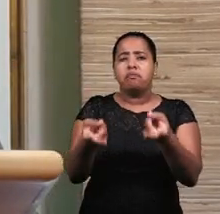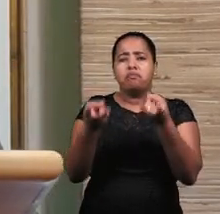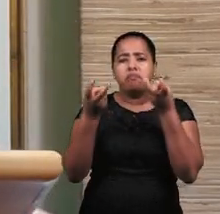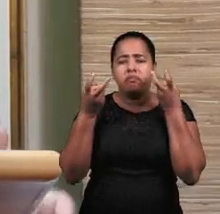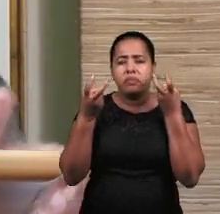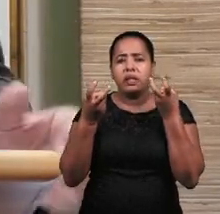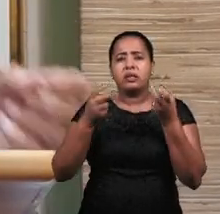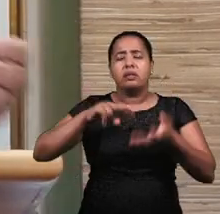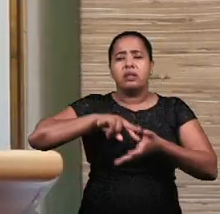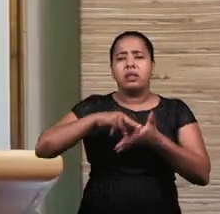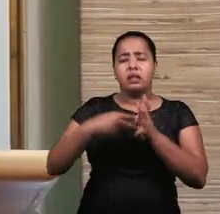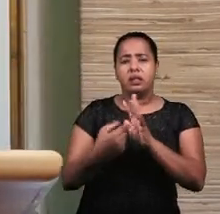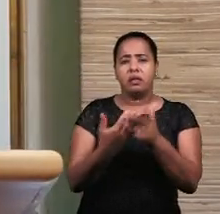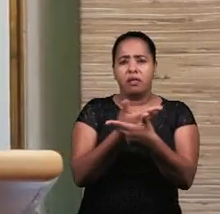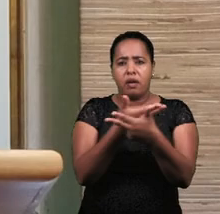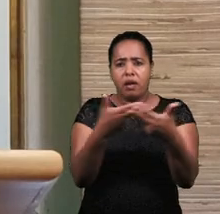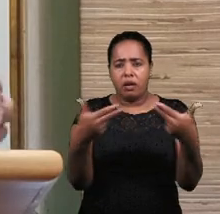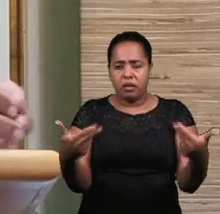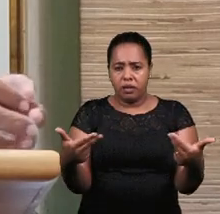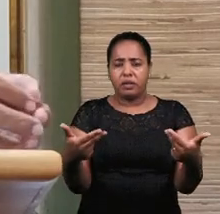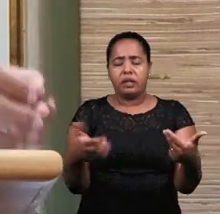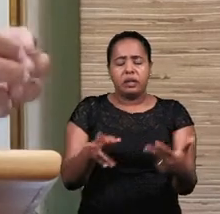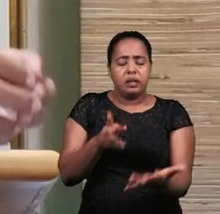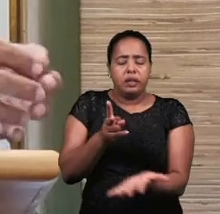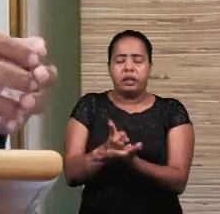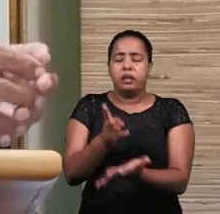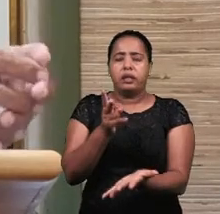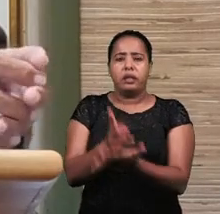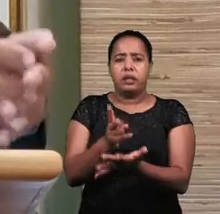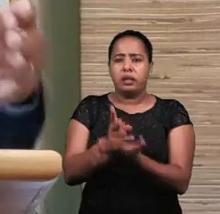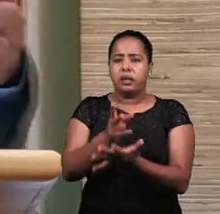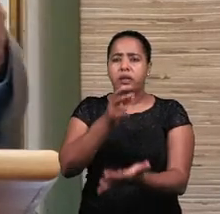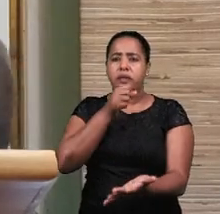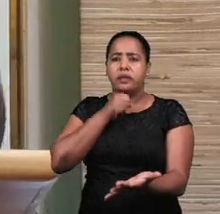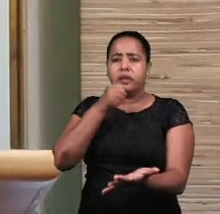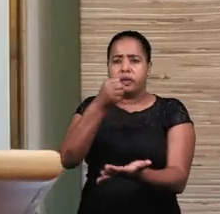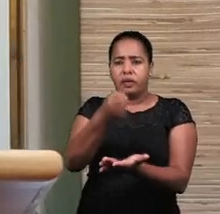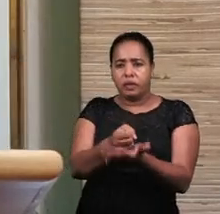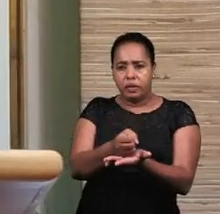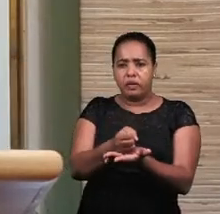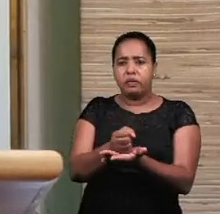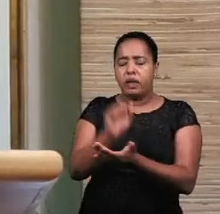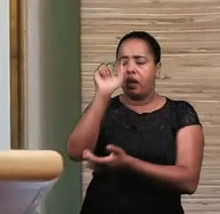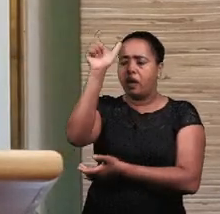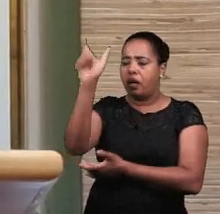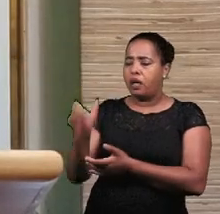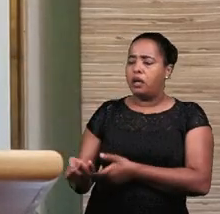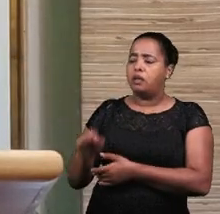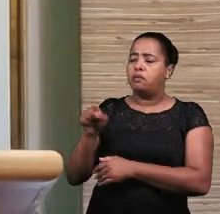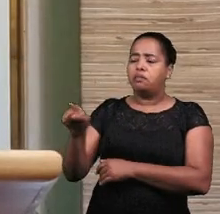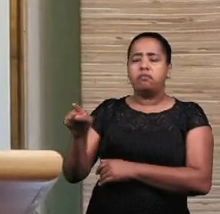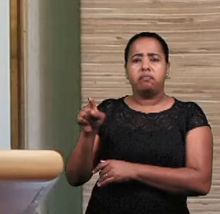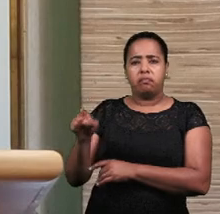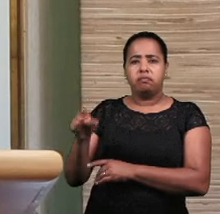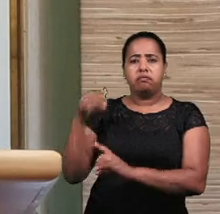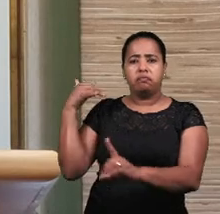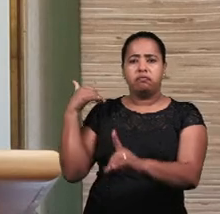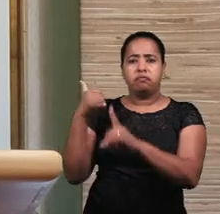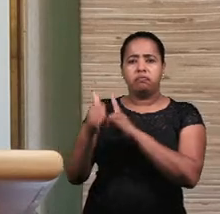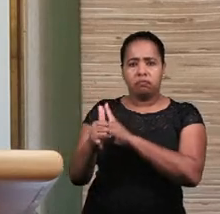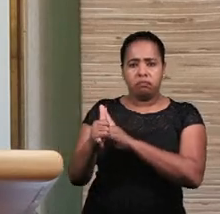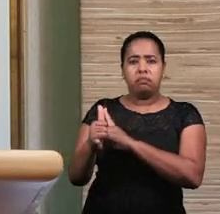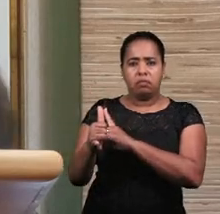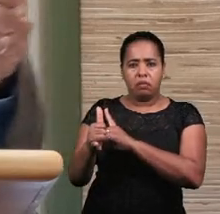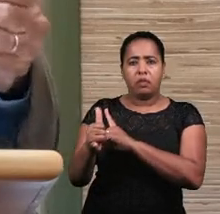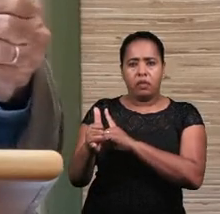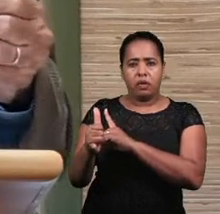elles signifiaient, et en cherchant toujours dans l'Ancien Testament la figure prophétisée qui